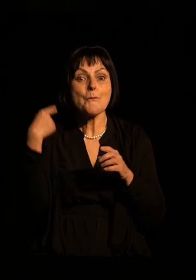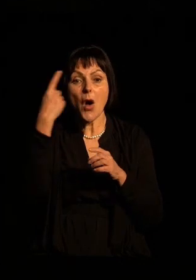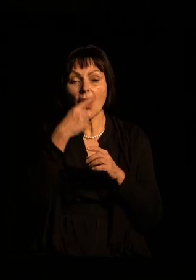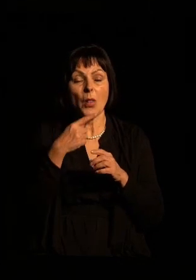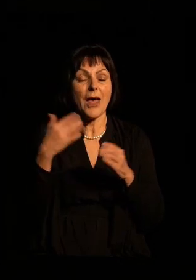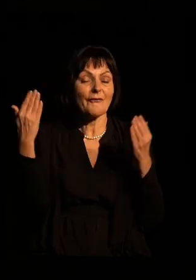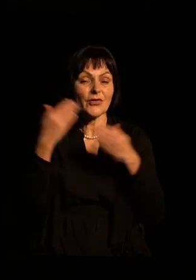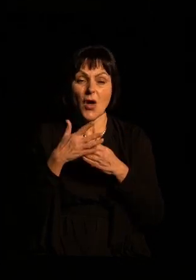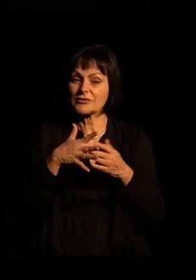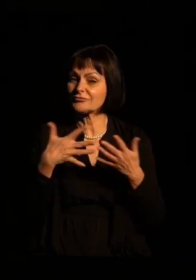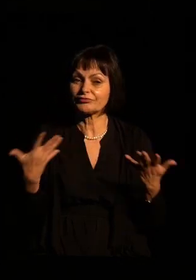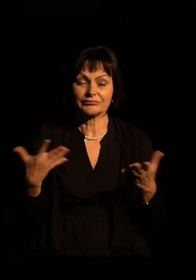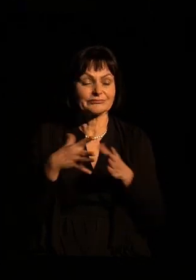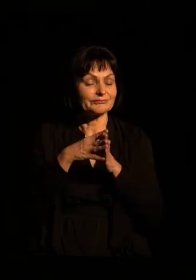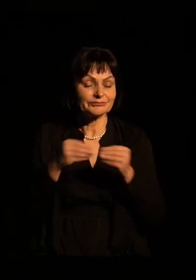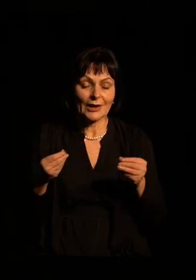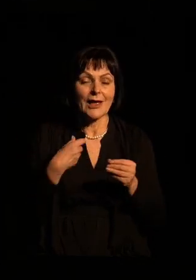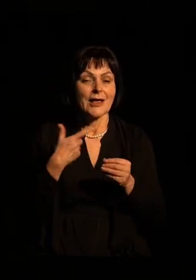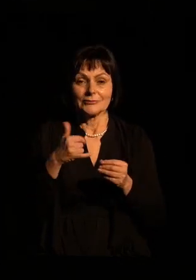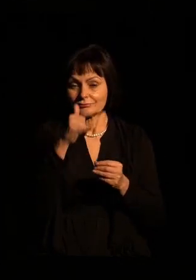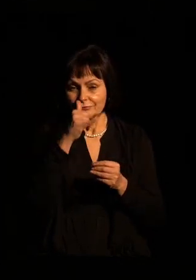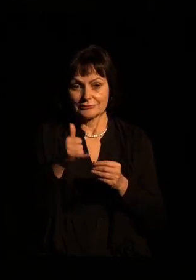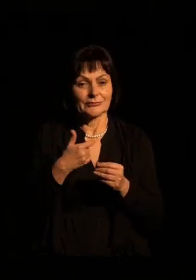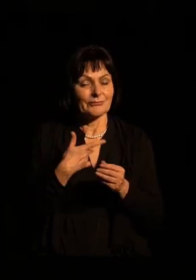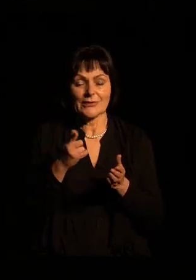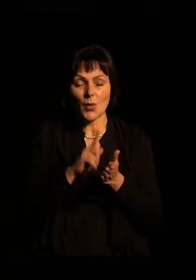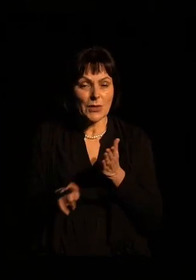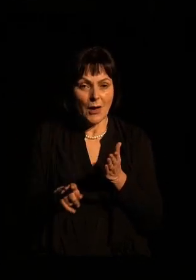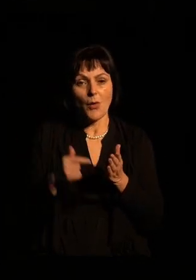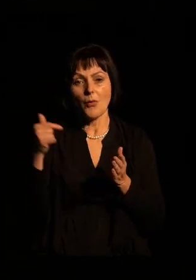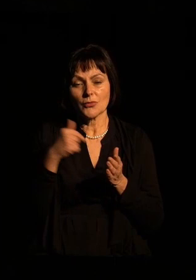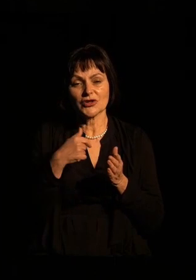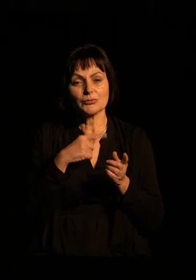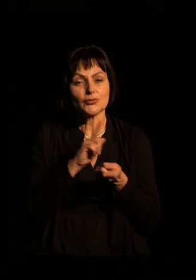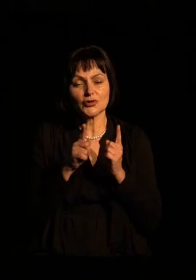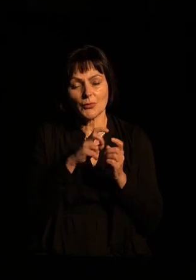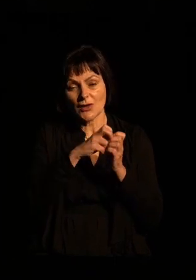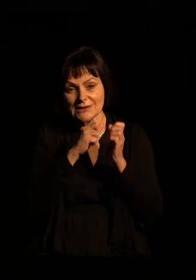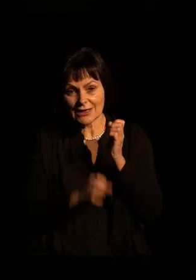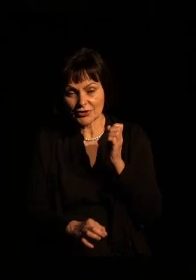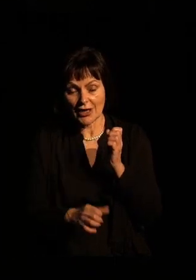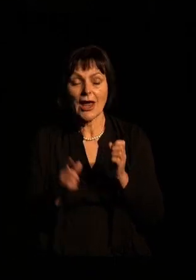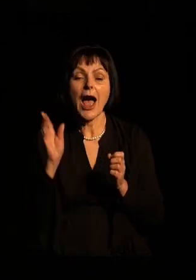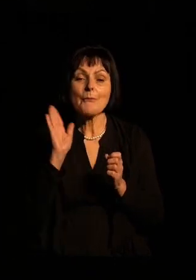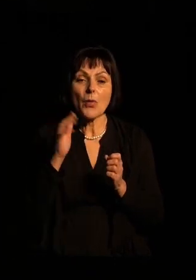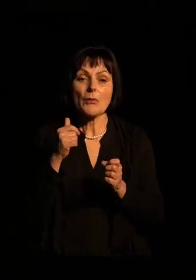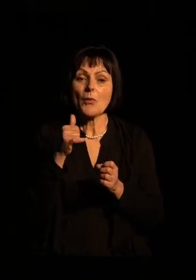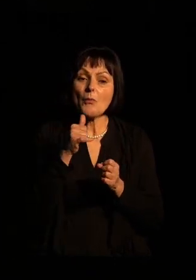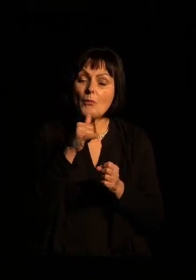załamała, że absolutnie nie było najmniejszych szans, żeby porwało nam płachty biwakowe. Musieliśmy w popłochu zjeżdżać. Później jeszcze